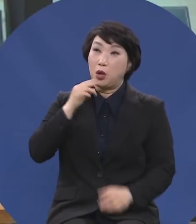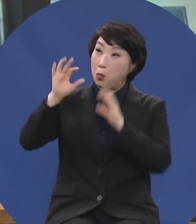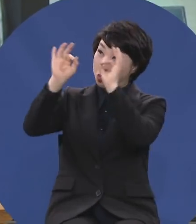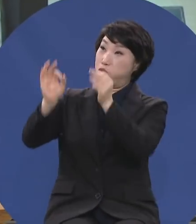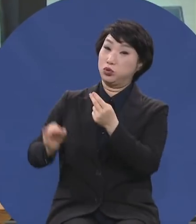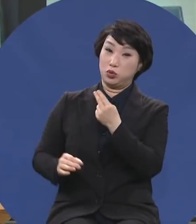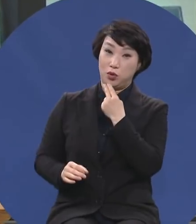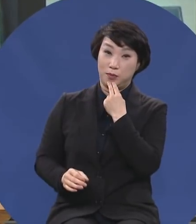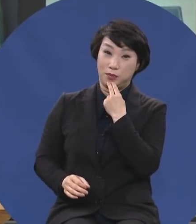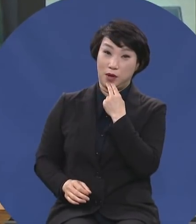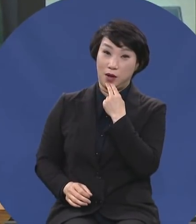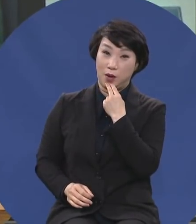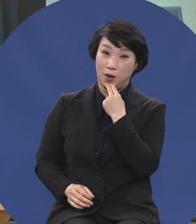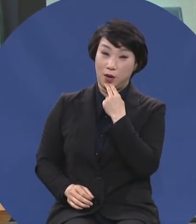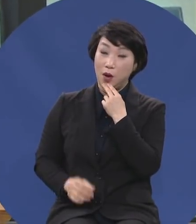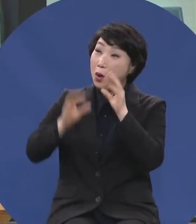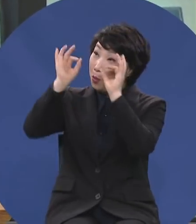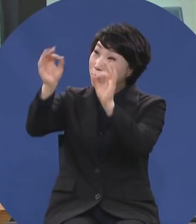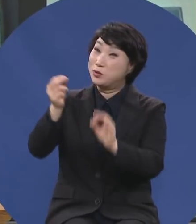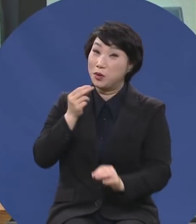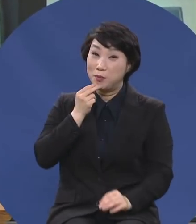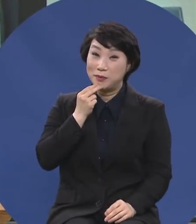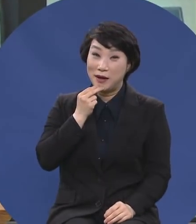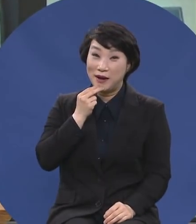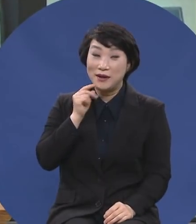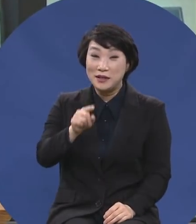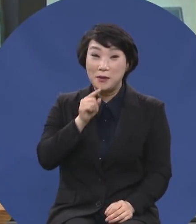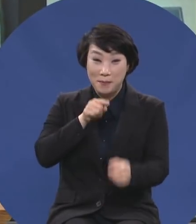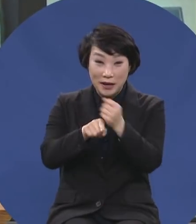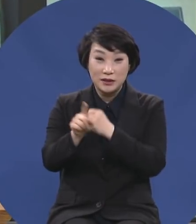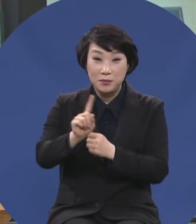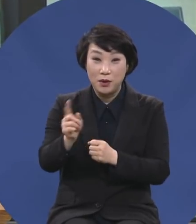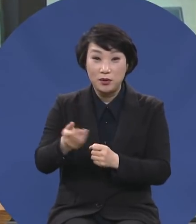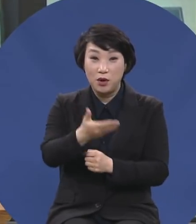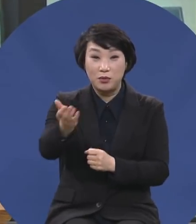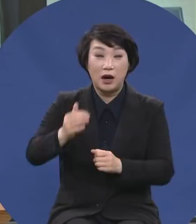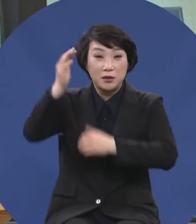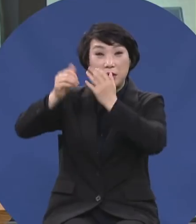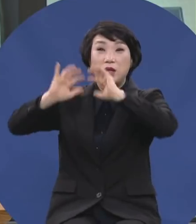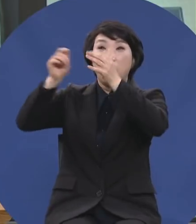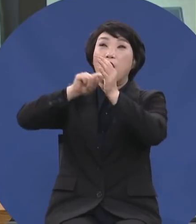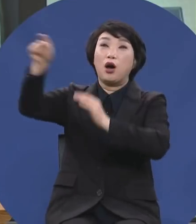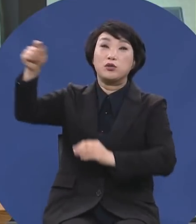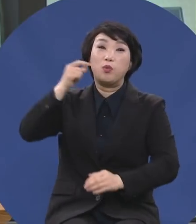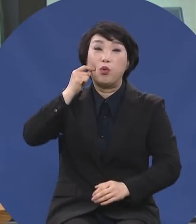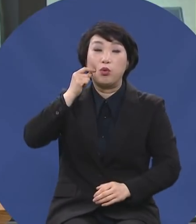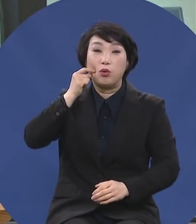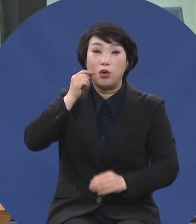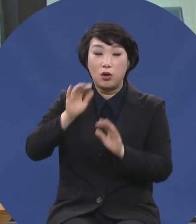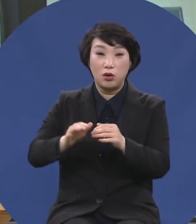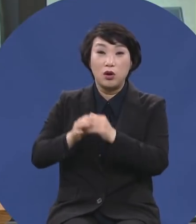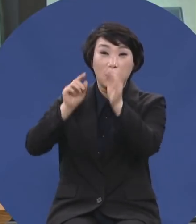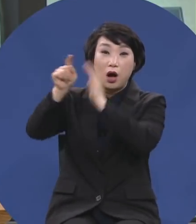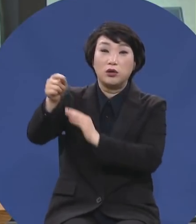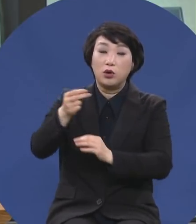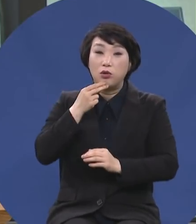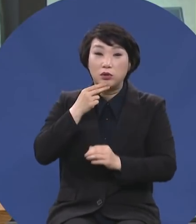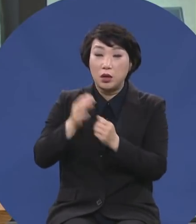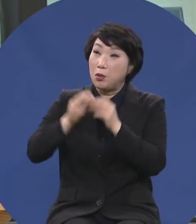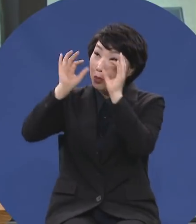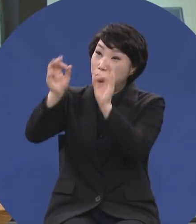없느니라. 볼 수 없다. 이 말은 못 가는 사람이 어떻게 보겠어? 가는 사람이